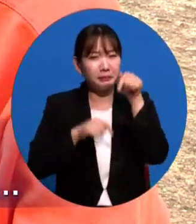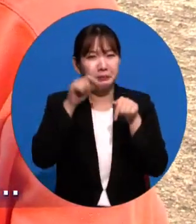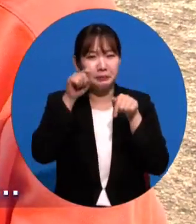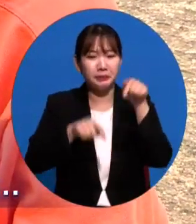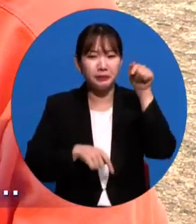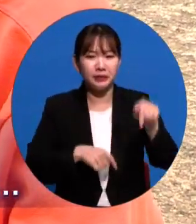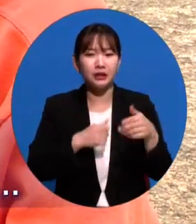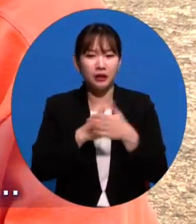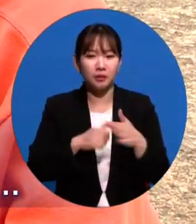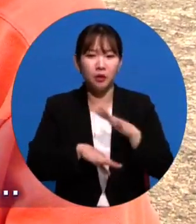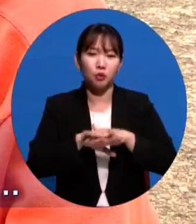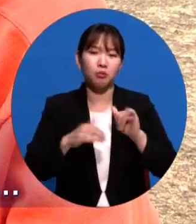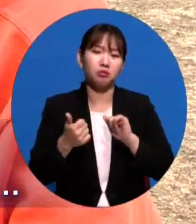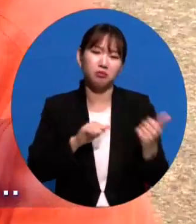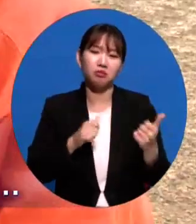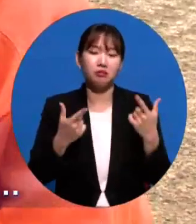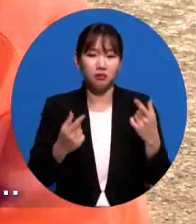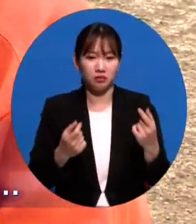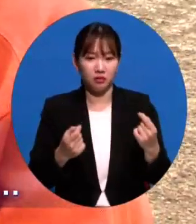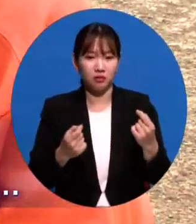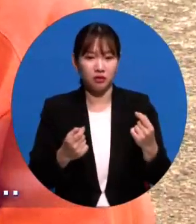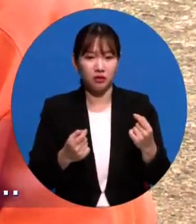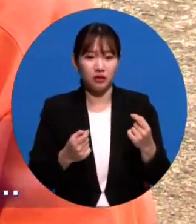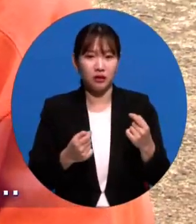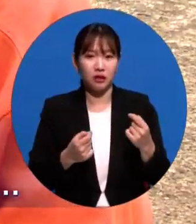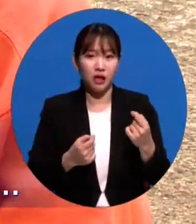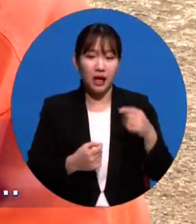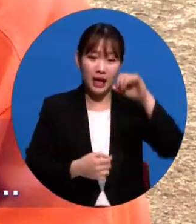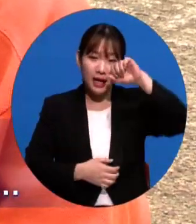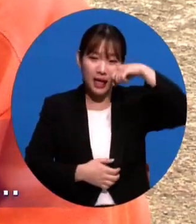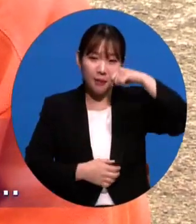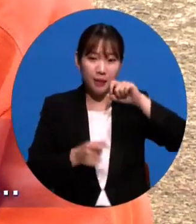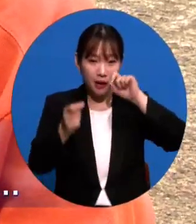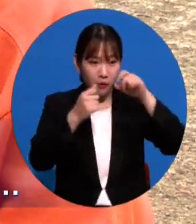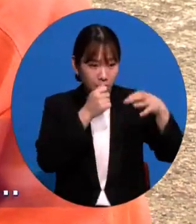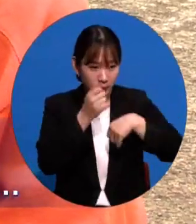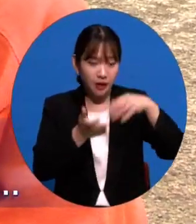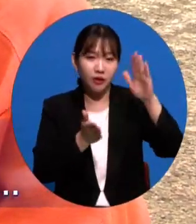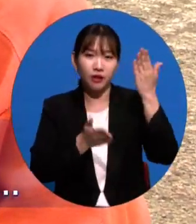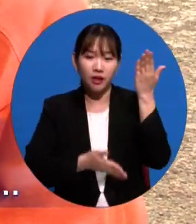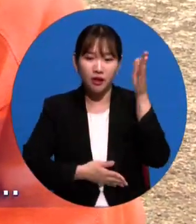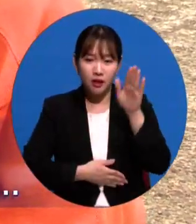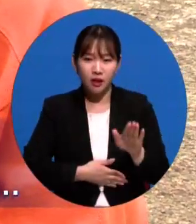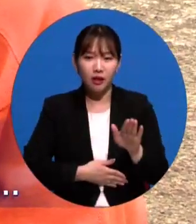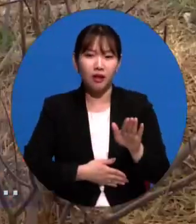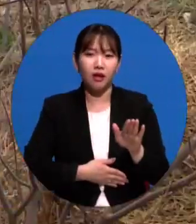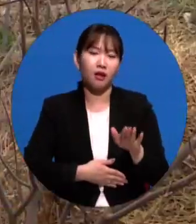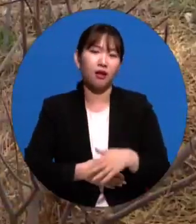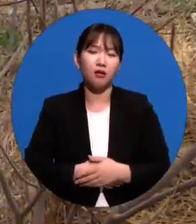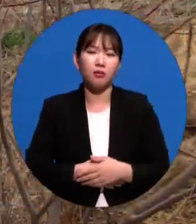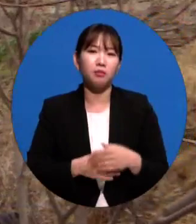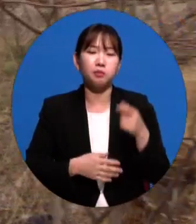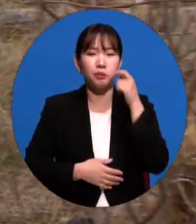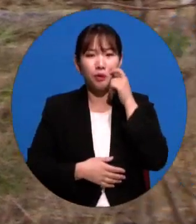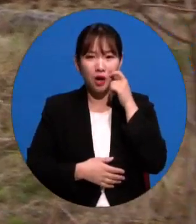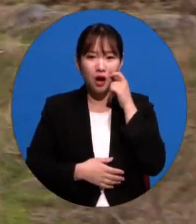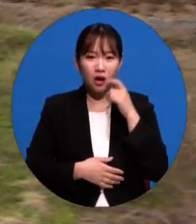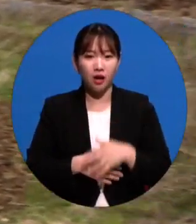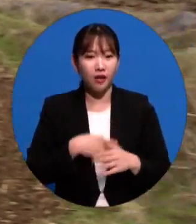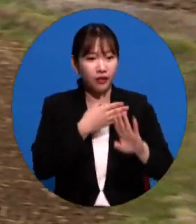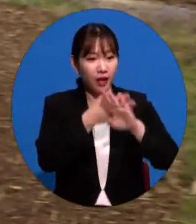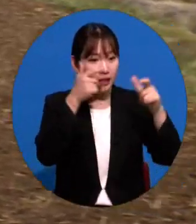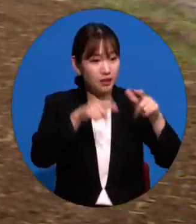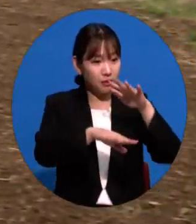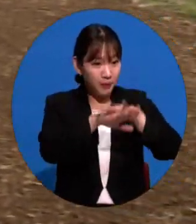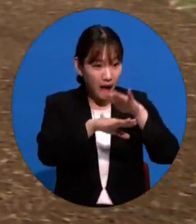이러고 농민들이 죽게 생겼어. 지금 다 조생 양파가 지금 곧 캘 때 돼야 근디 저러고 있어요. 밑도 안 들고. 다른 지역 농가